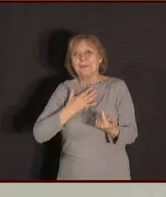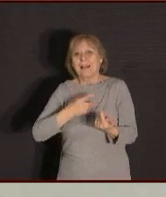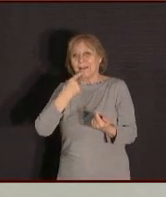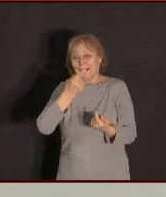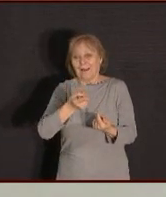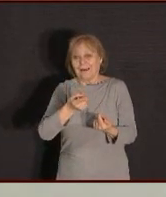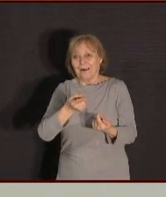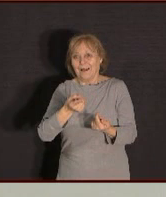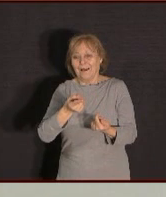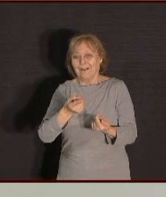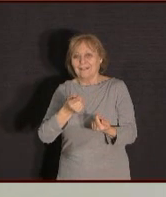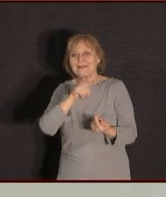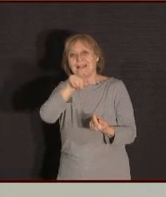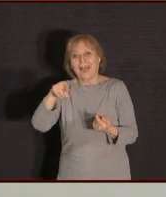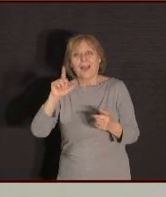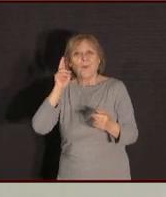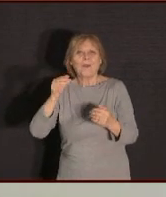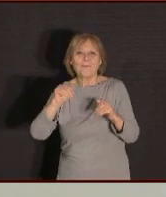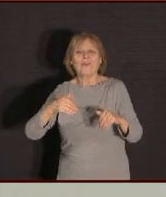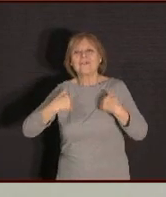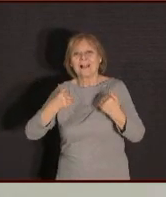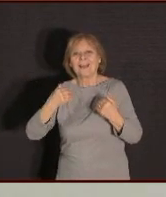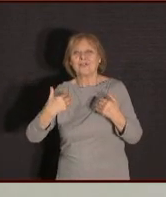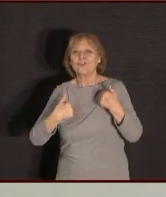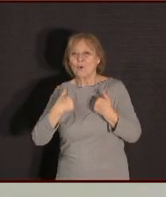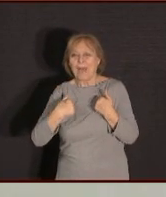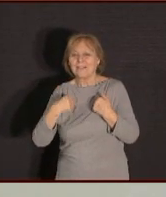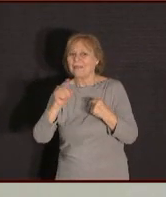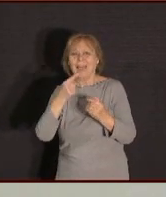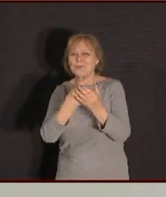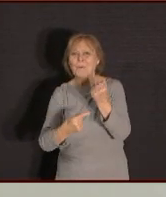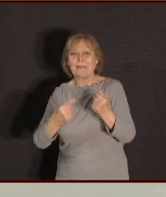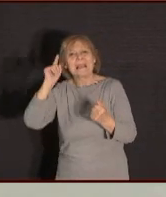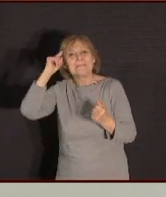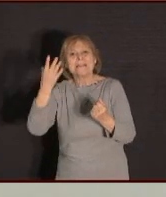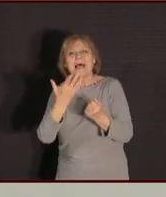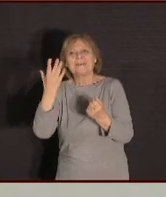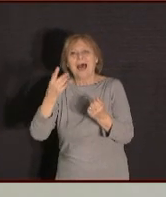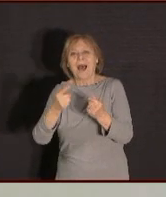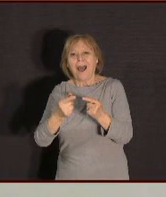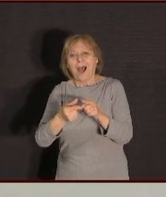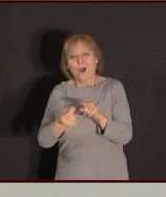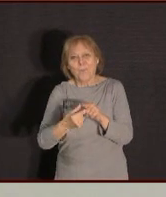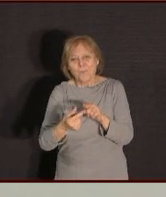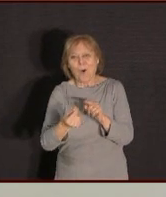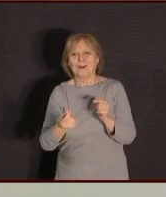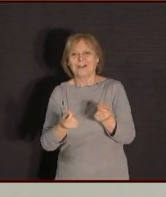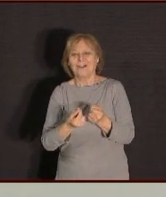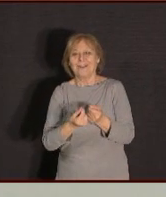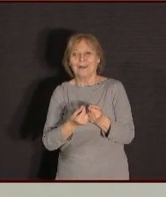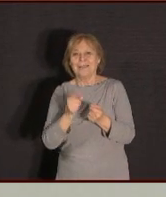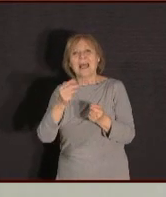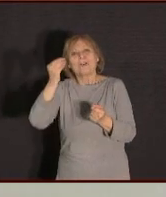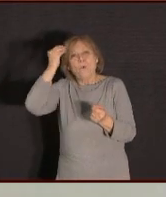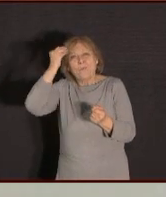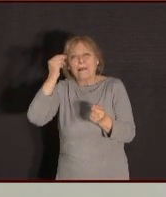naj se veselijo življenja, naj ne izgubijo smisla za humor, naj